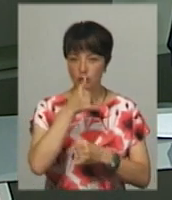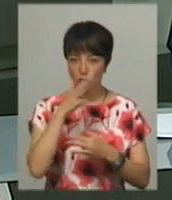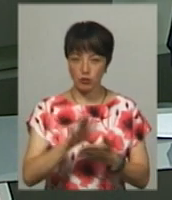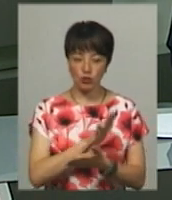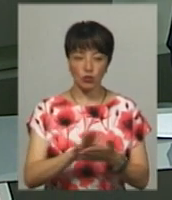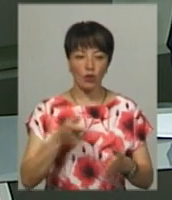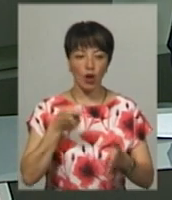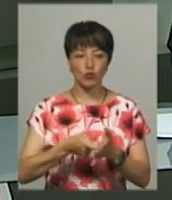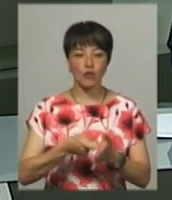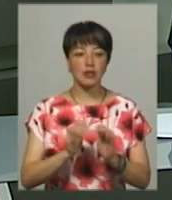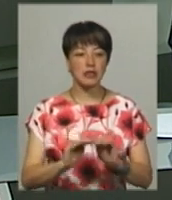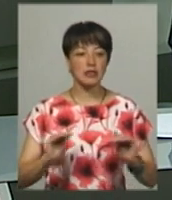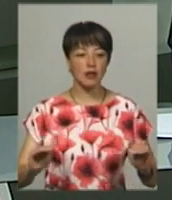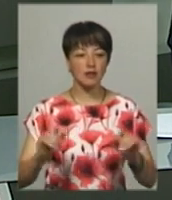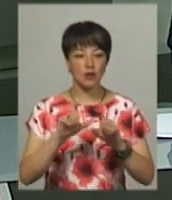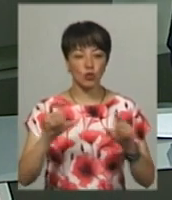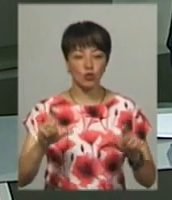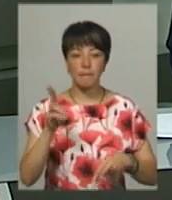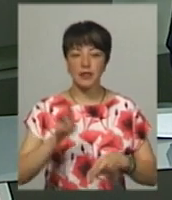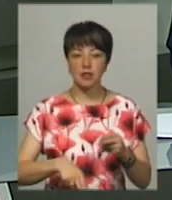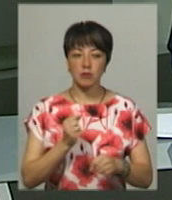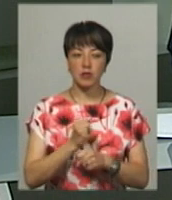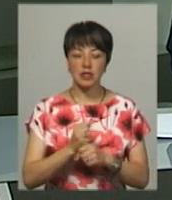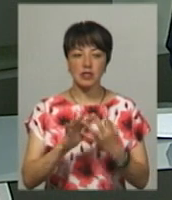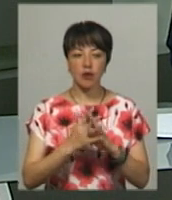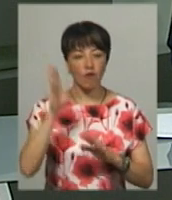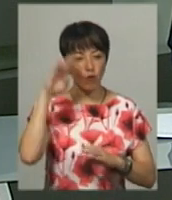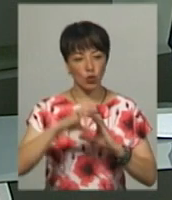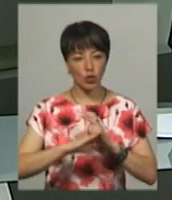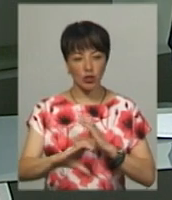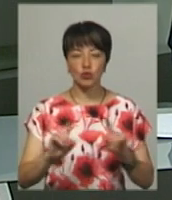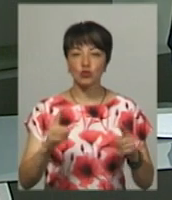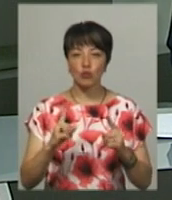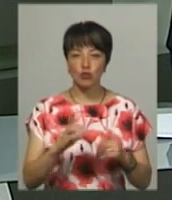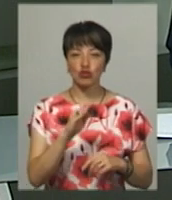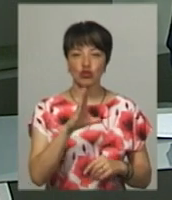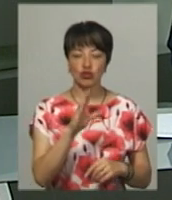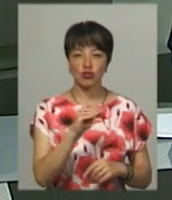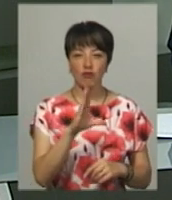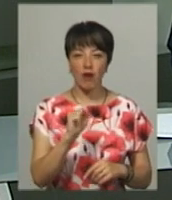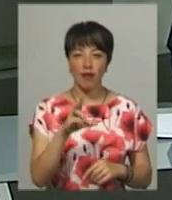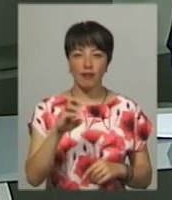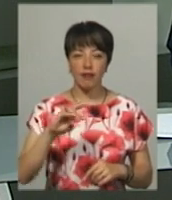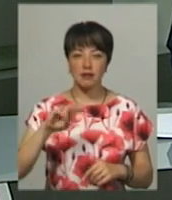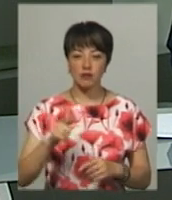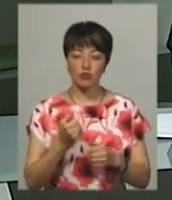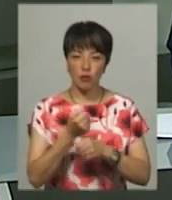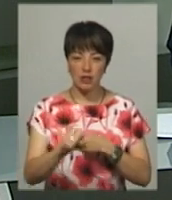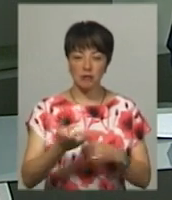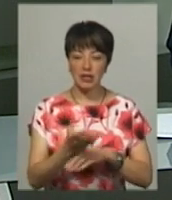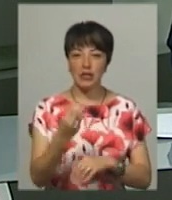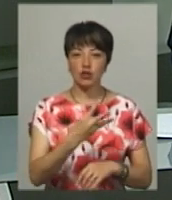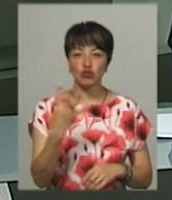безкоштовно харчувати дітей у садочках, перестане функціонувати селищний водогін. Чому Жванецьку селищну раду зобов'язали сплатити майже